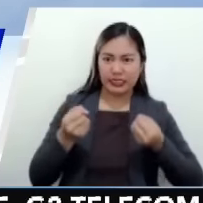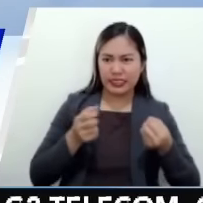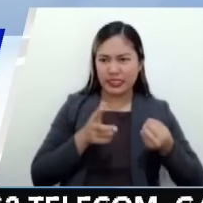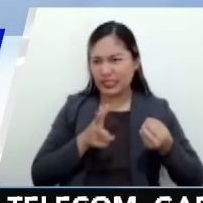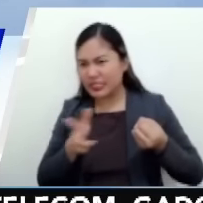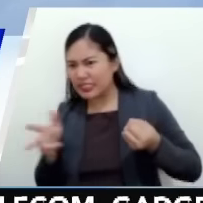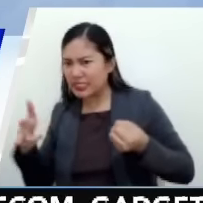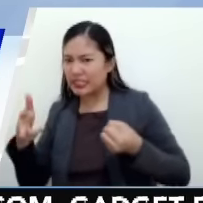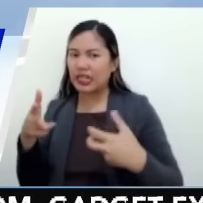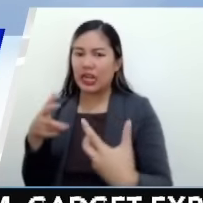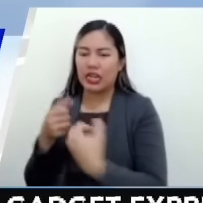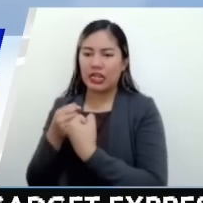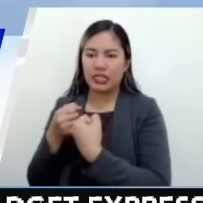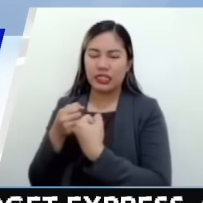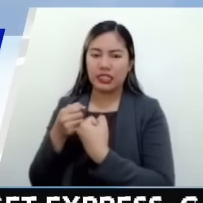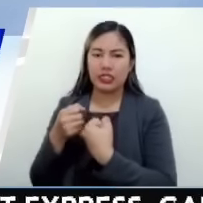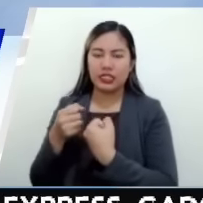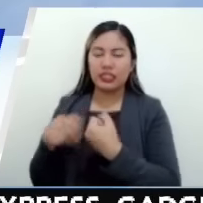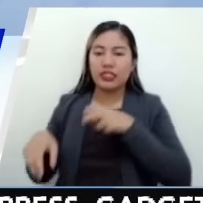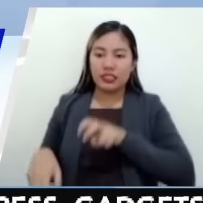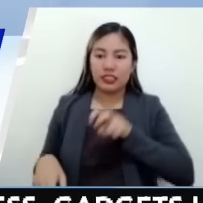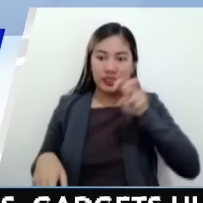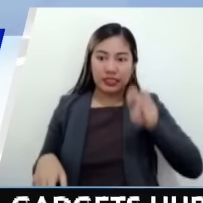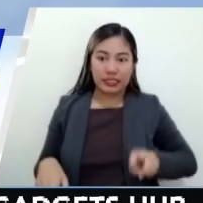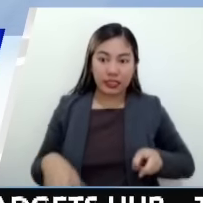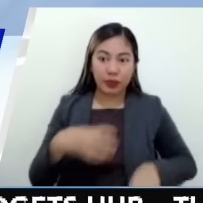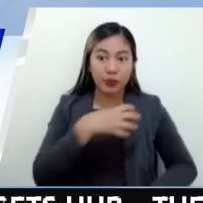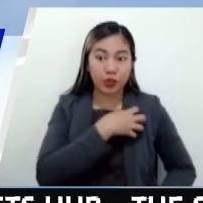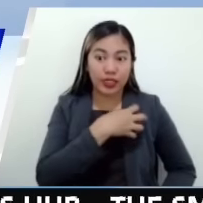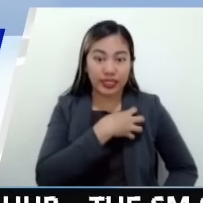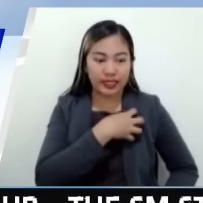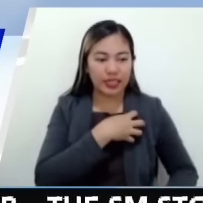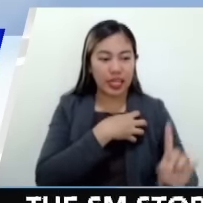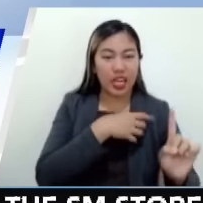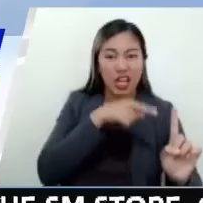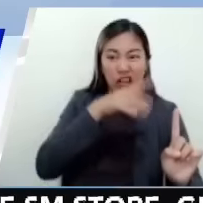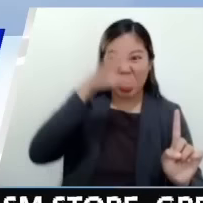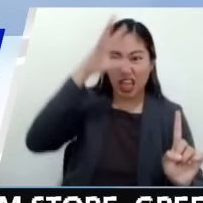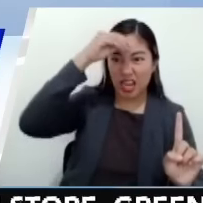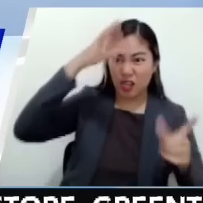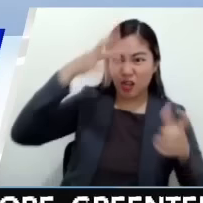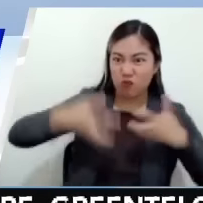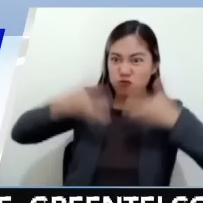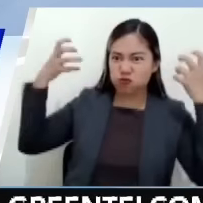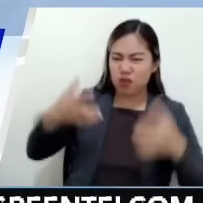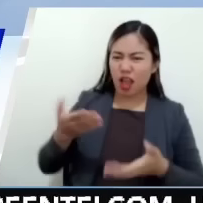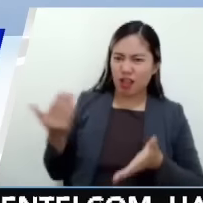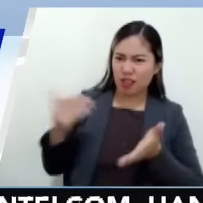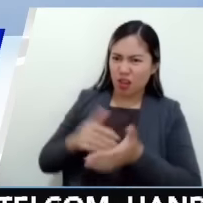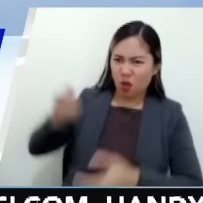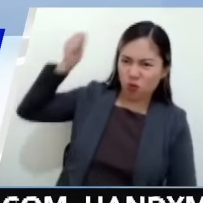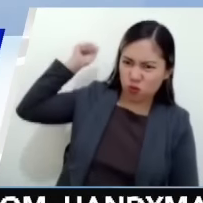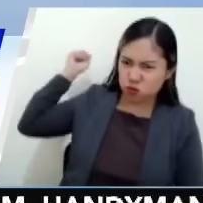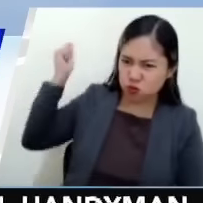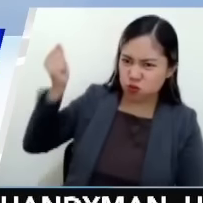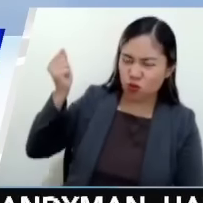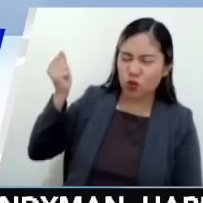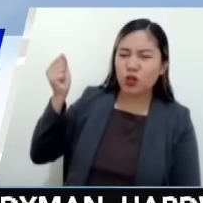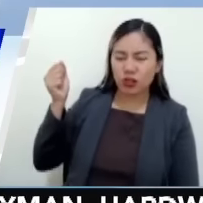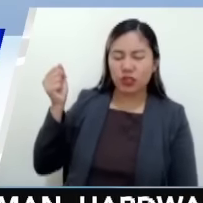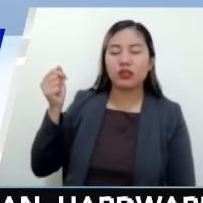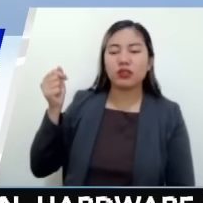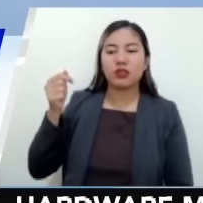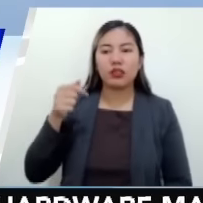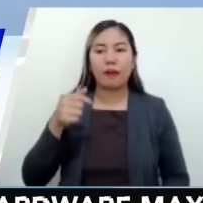Nang bumaba sa patrol car ang pulis, nag-amok ang lalaki at aktong susugurin ulit ang pulis. Doon na siya nabaril ng pulis sa kaliwang